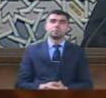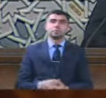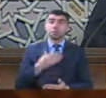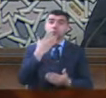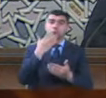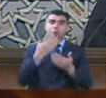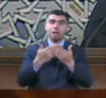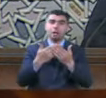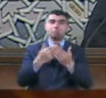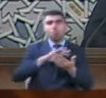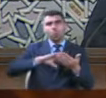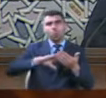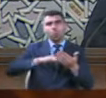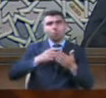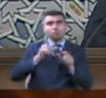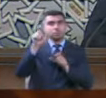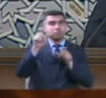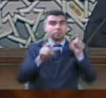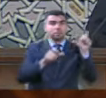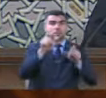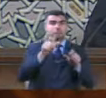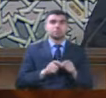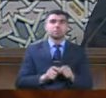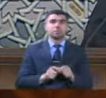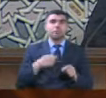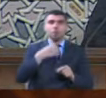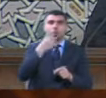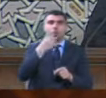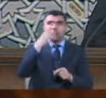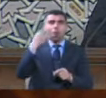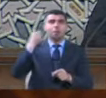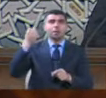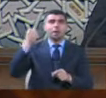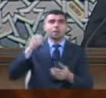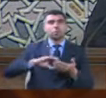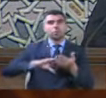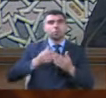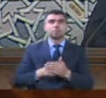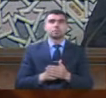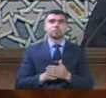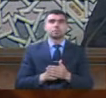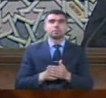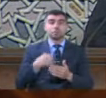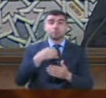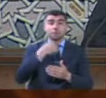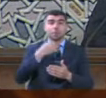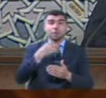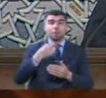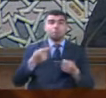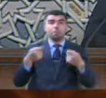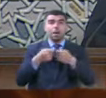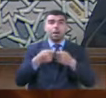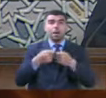الجزيل إلى جميع الأطراف على الروح الوطنية العالية والتي استحضرت المصالح العليا